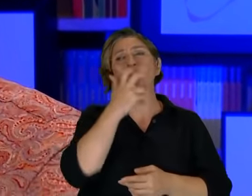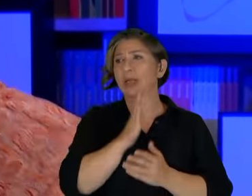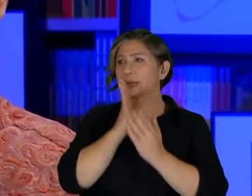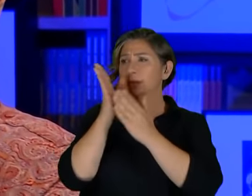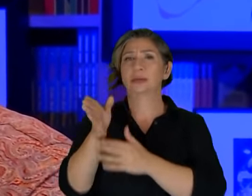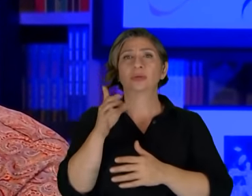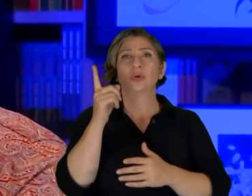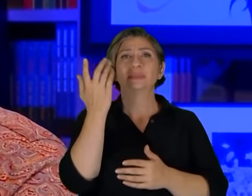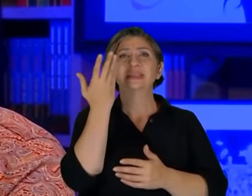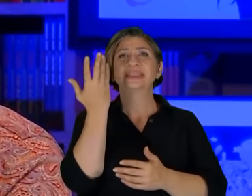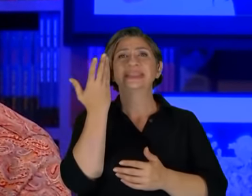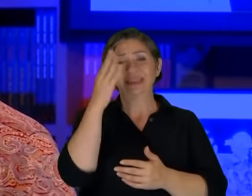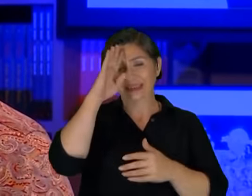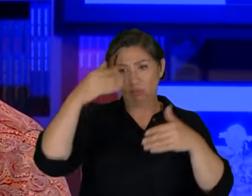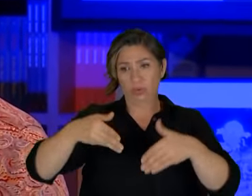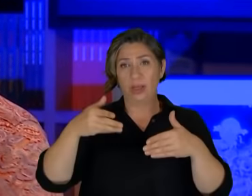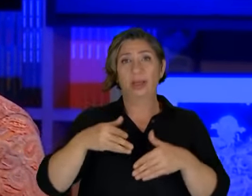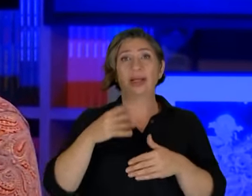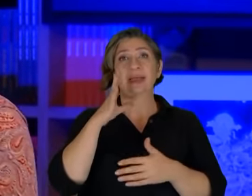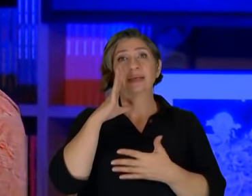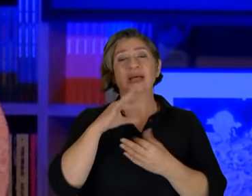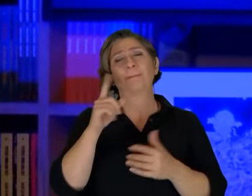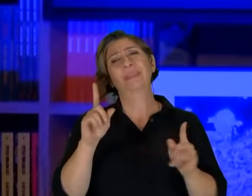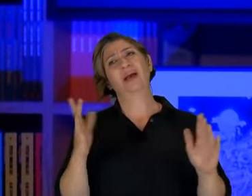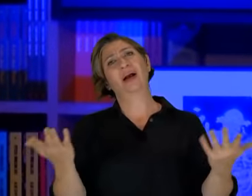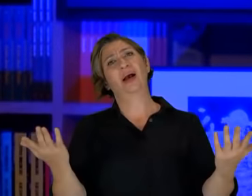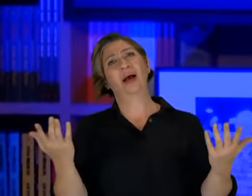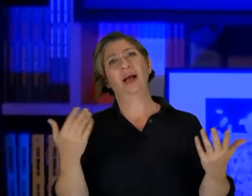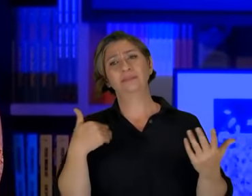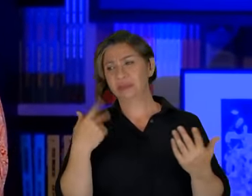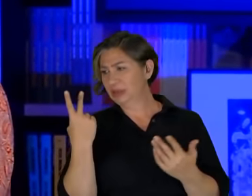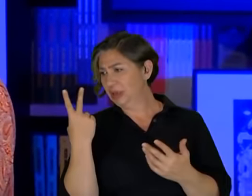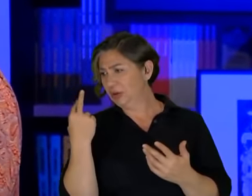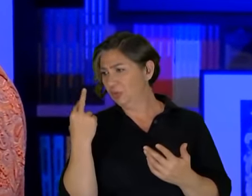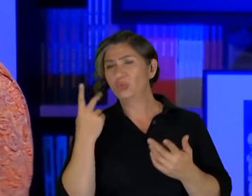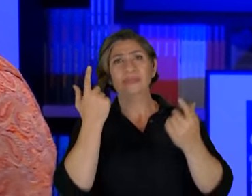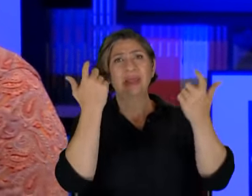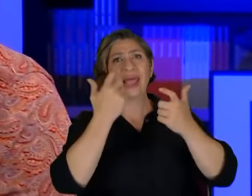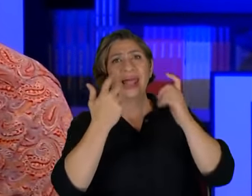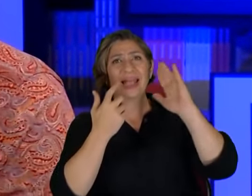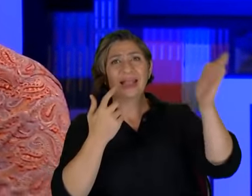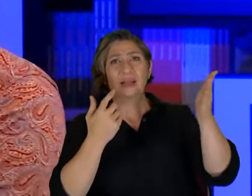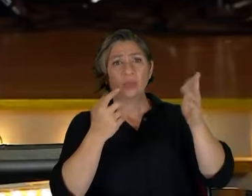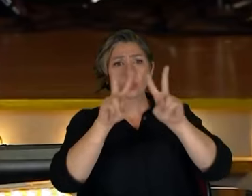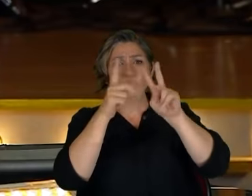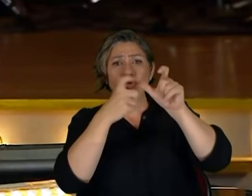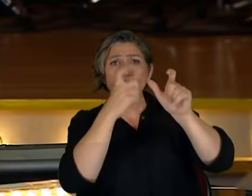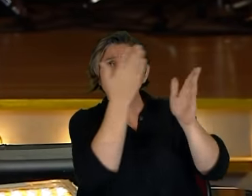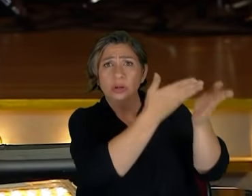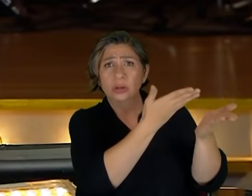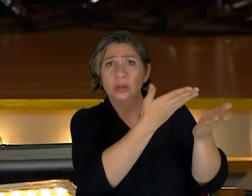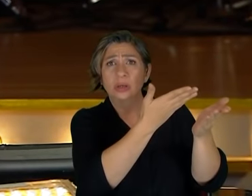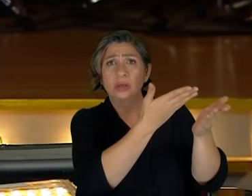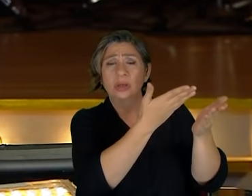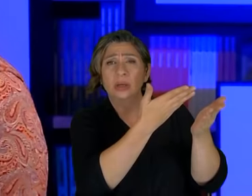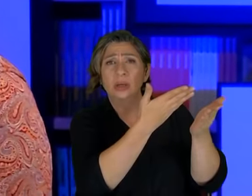ve şöyle bir seyirci görüyoruz İstanbul'da ve insan diyor ki ya bir dakika ya biz demin iki gün önce bir yere gittik. Muş'taydık. Evet. Ve siz burada